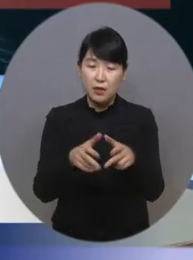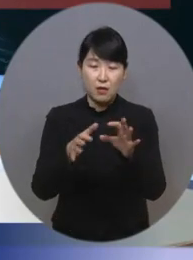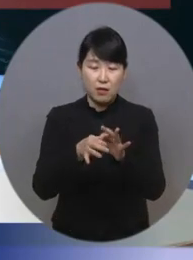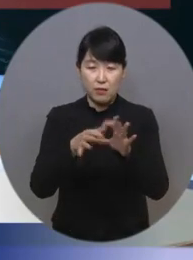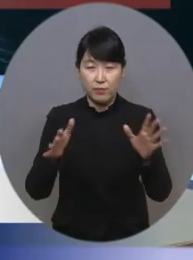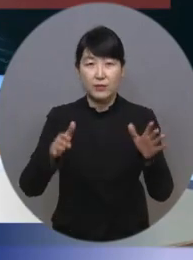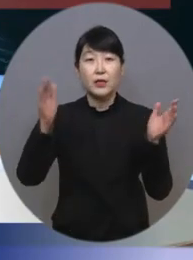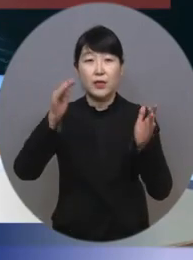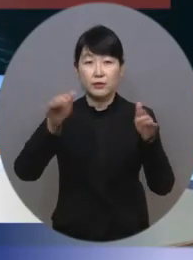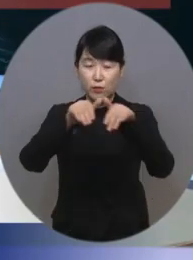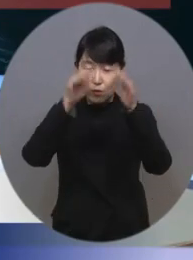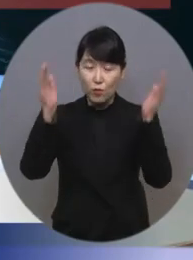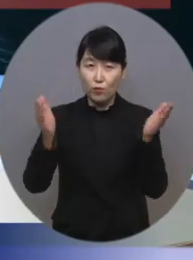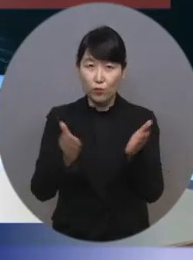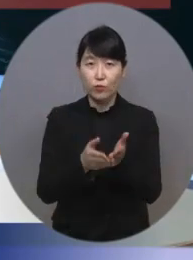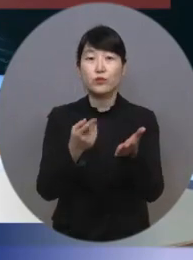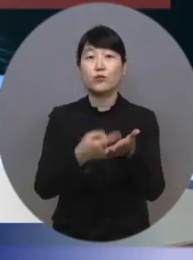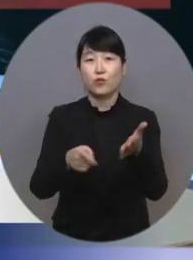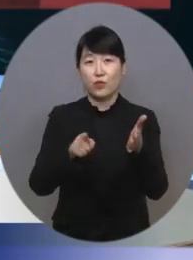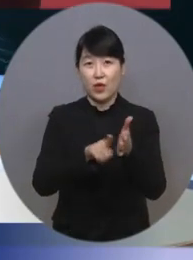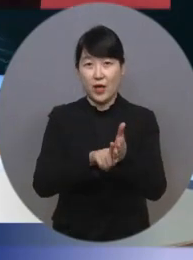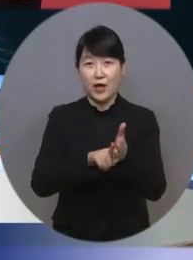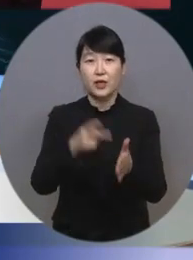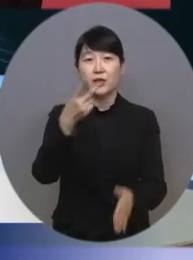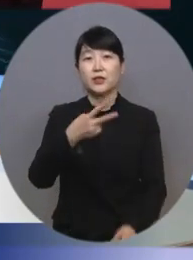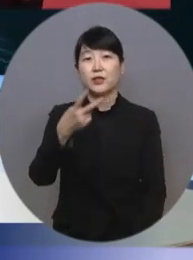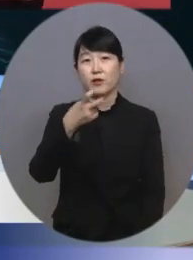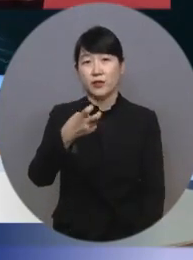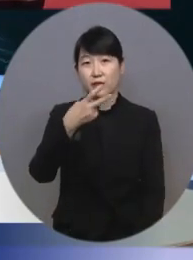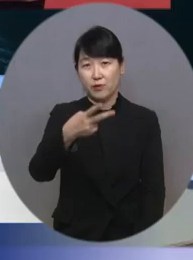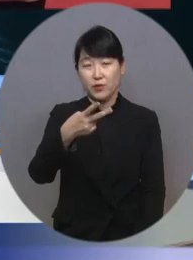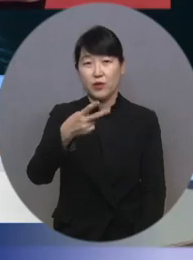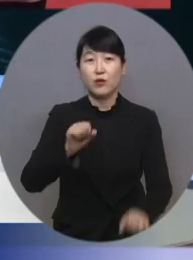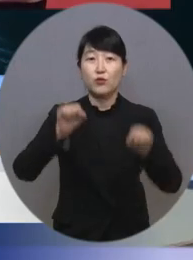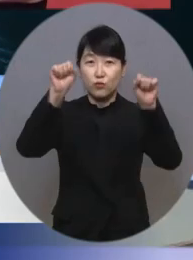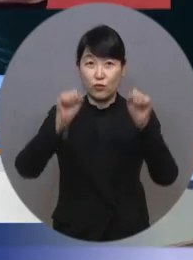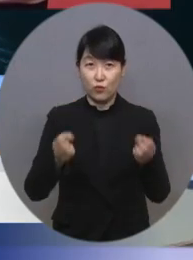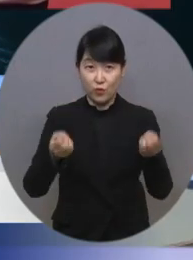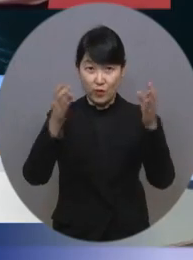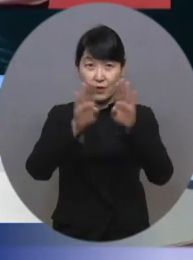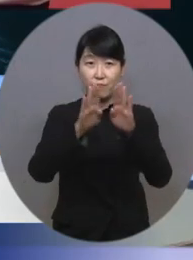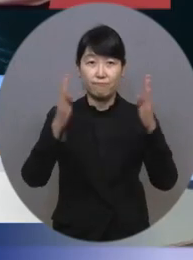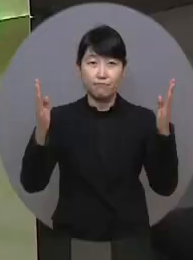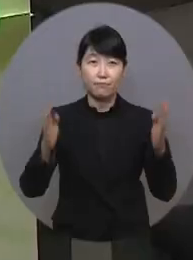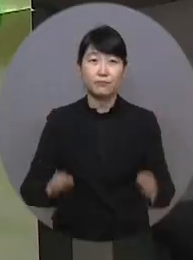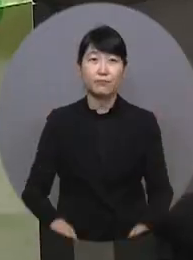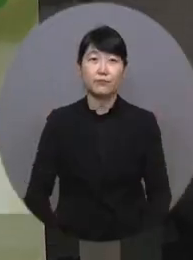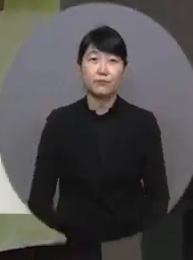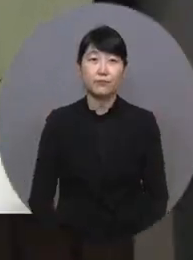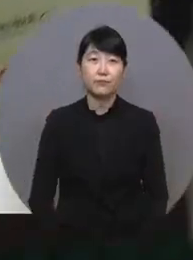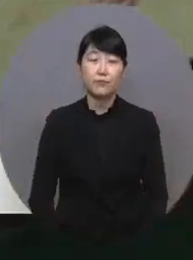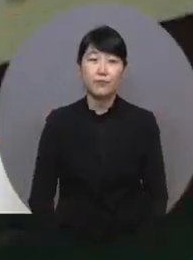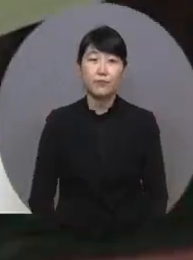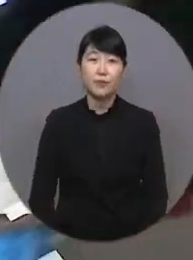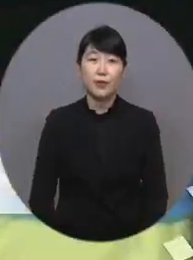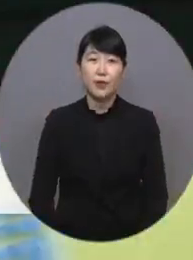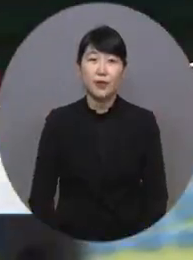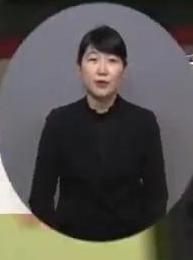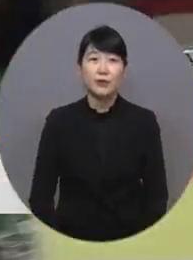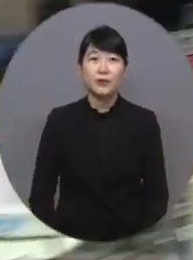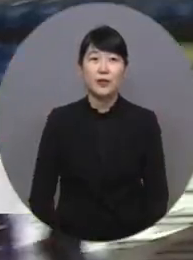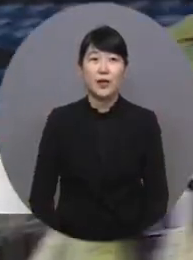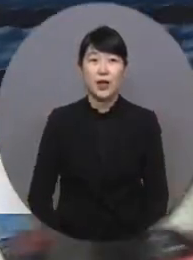학생 모두의 스포츠 축제 2022 서울림 운동회가 열렸습니다. 장애 학생 체육